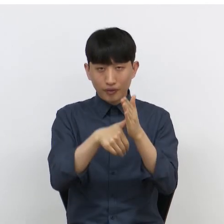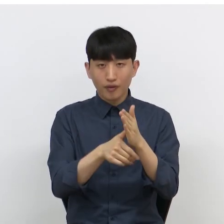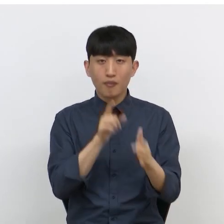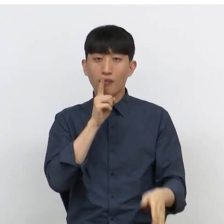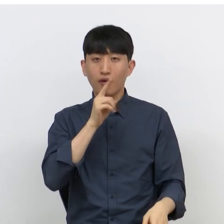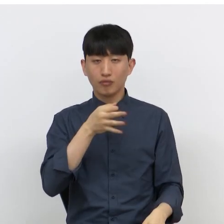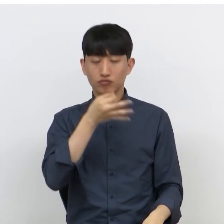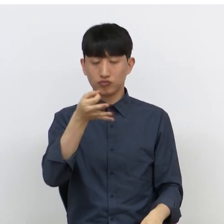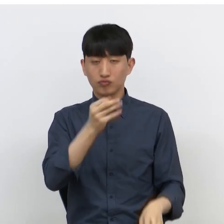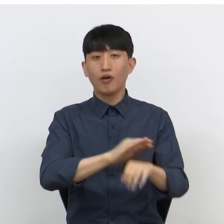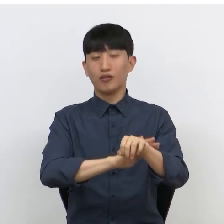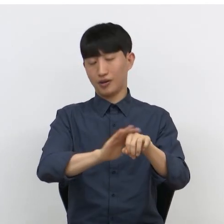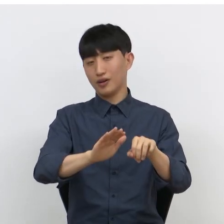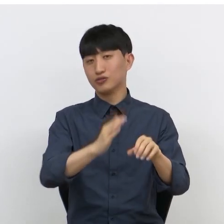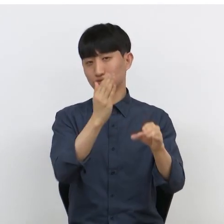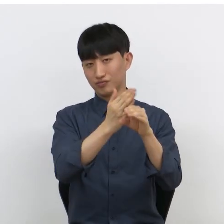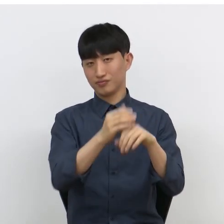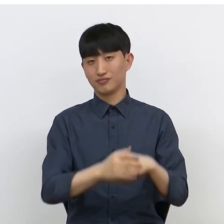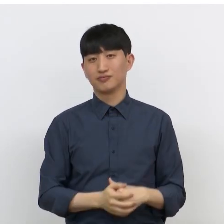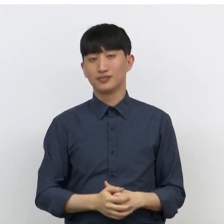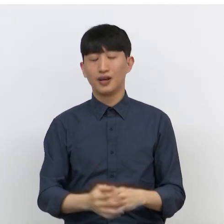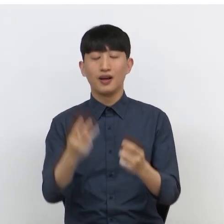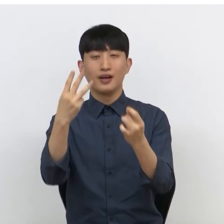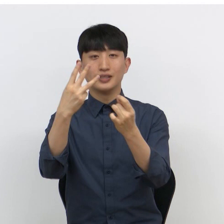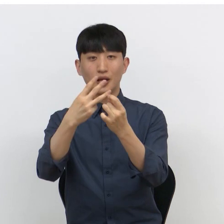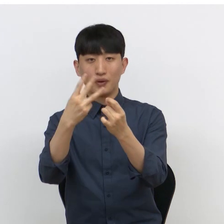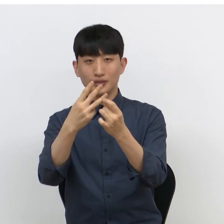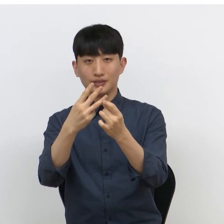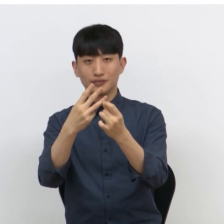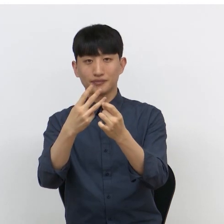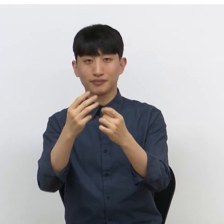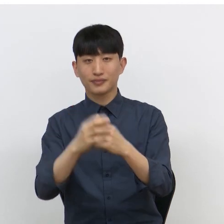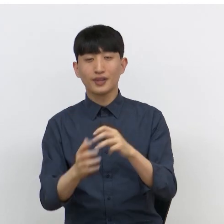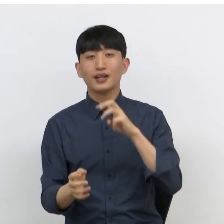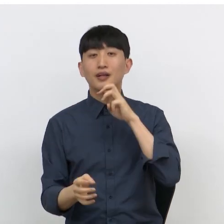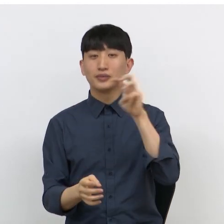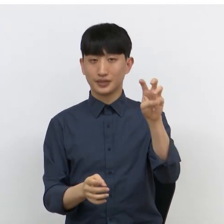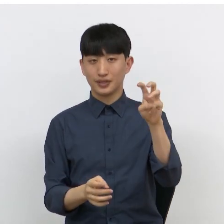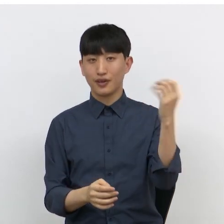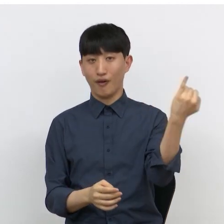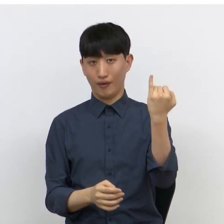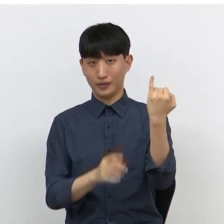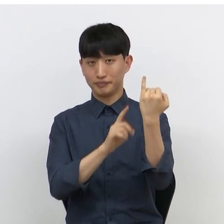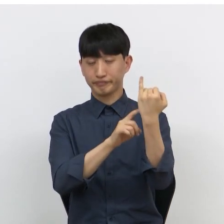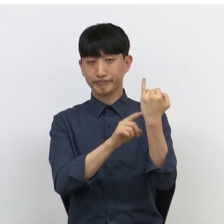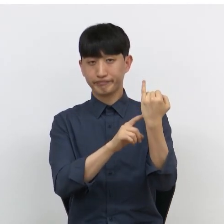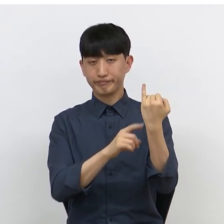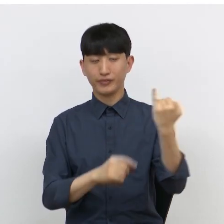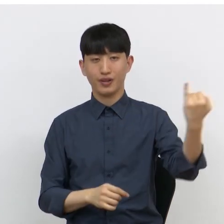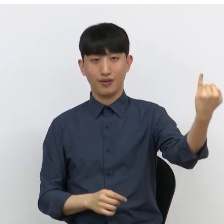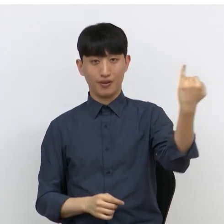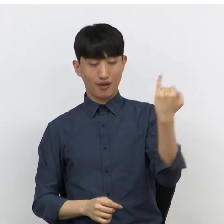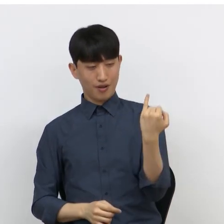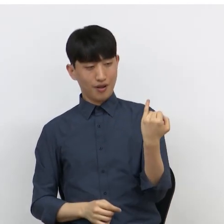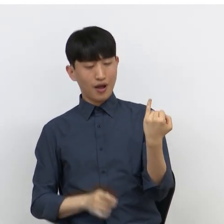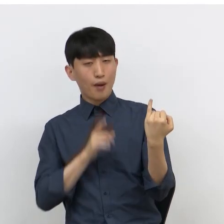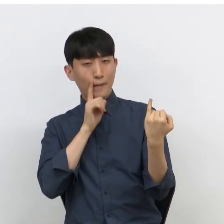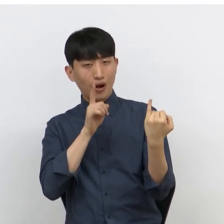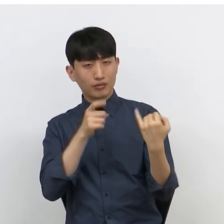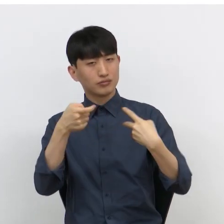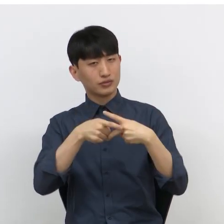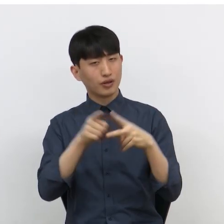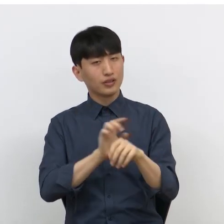합니다. 자, 그리고 세 번째는 30세 여성인데요. 저한테 왔던 경우는 말지각은